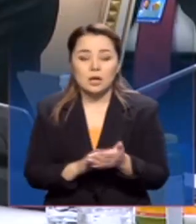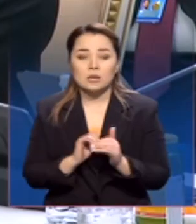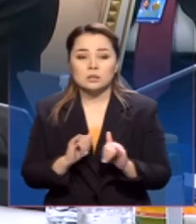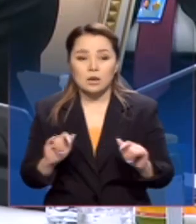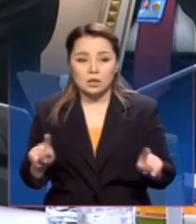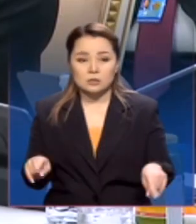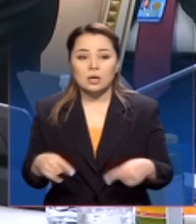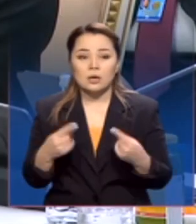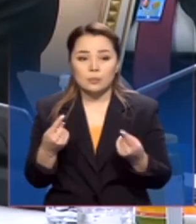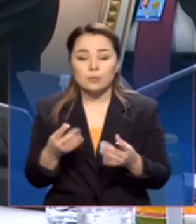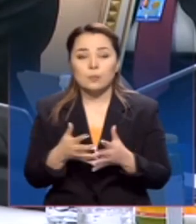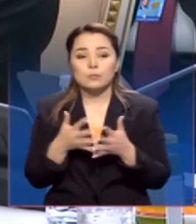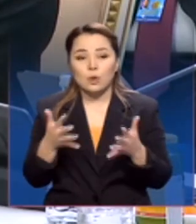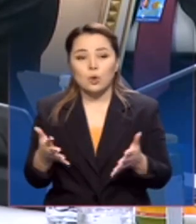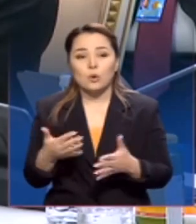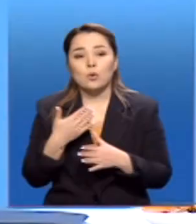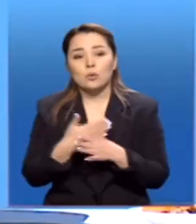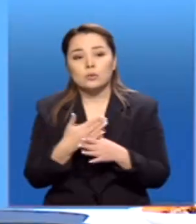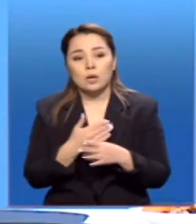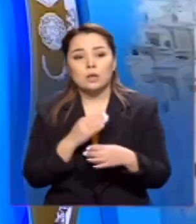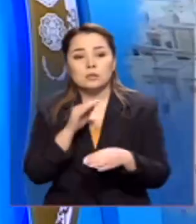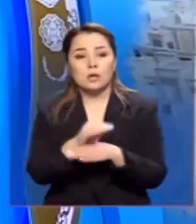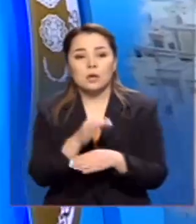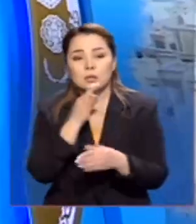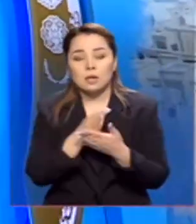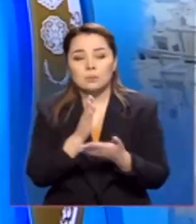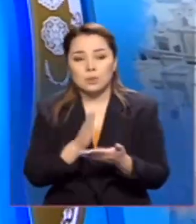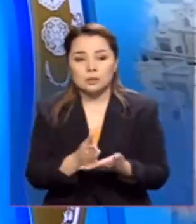нығайтуға үлкен үлес қосады.